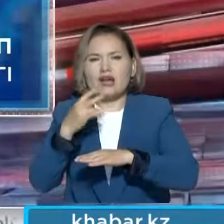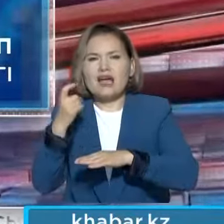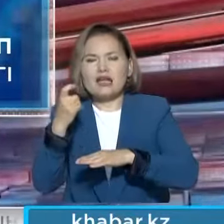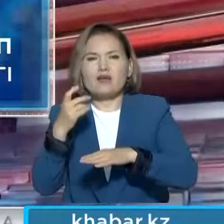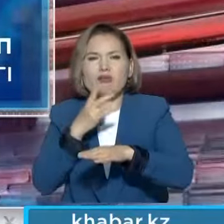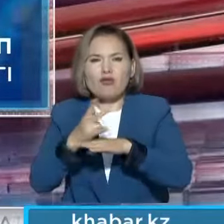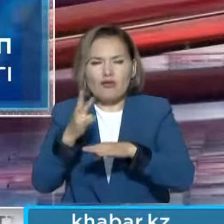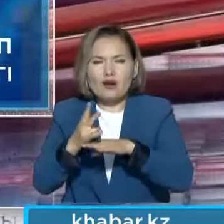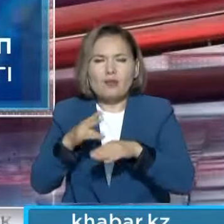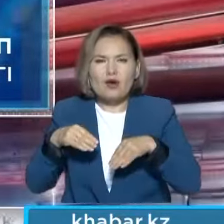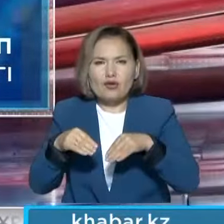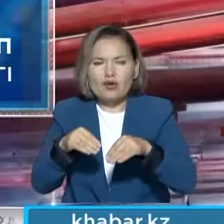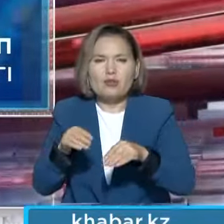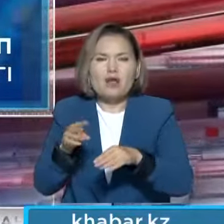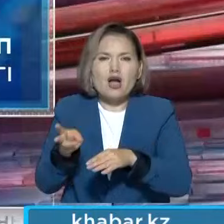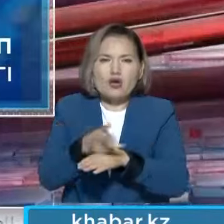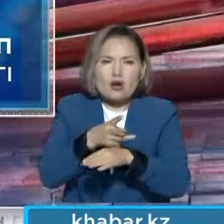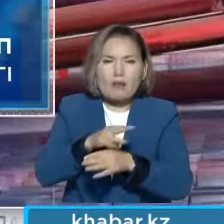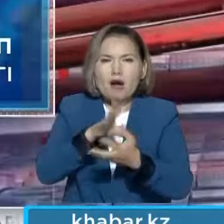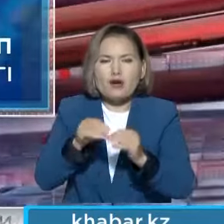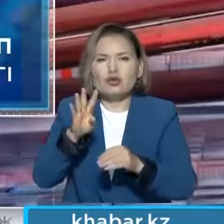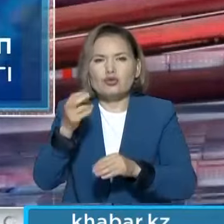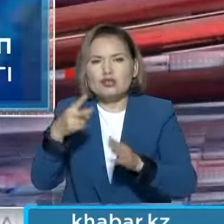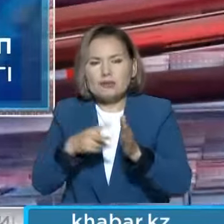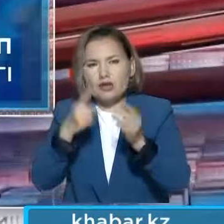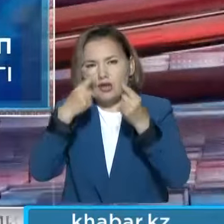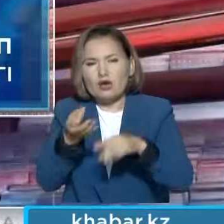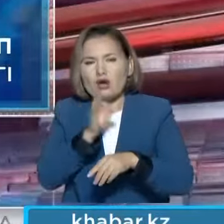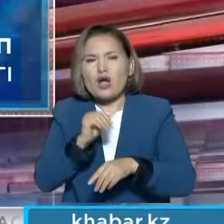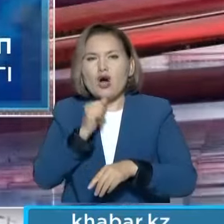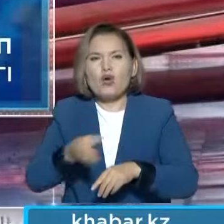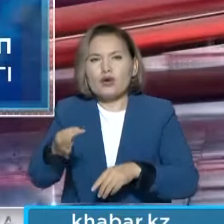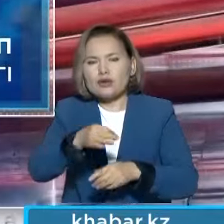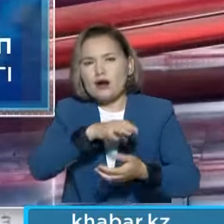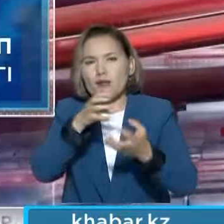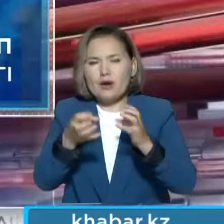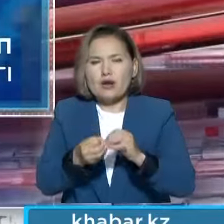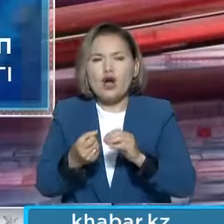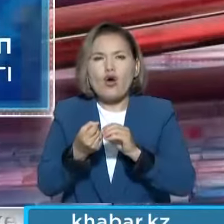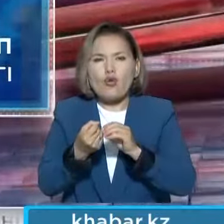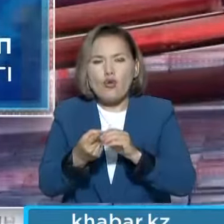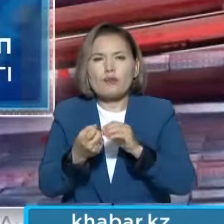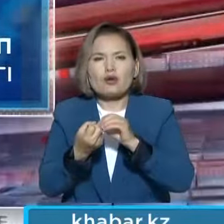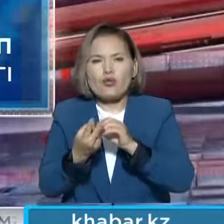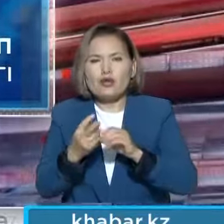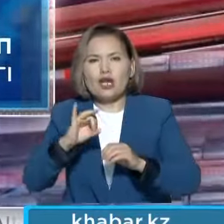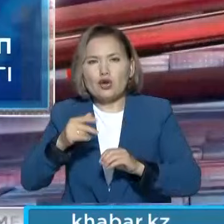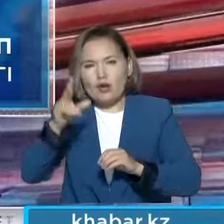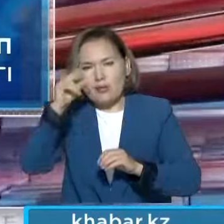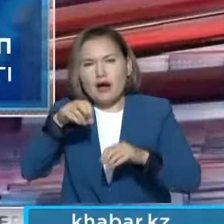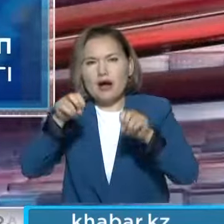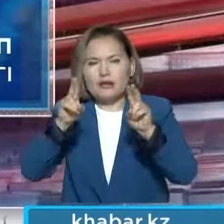дәрі-дәрмек жеткілікті 427 бірлік техника қолданыста. Қостанай облысындағы ахуалға қатысты айтсақ, 11-нен 12-ші шілдеге қараған түні